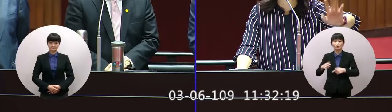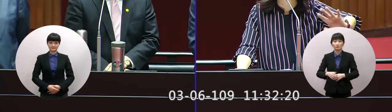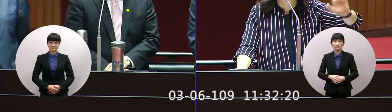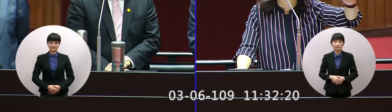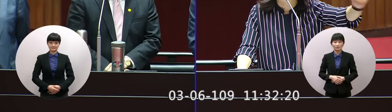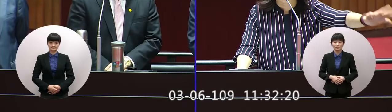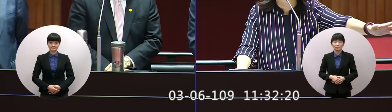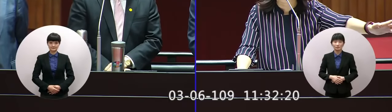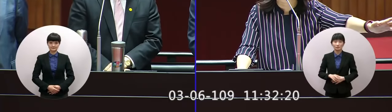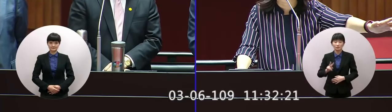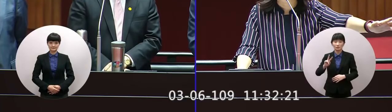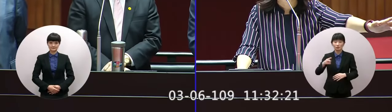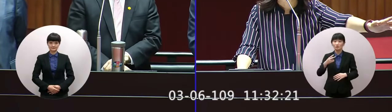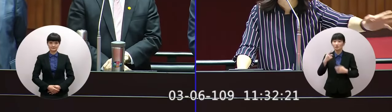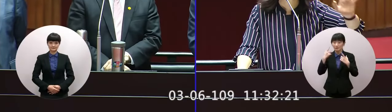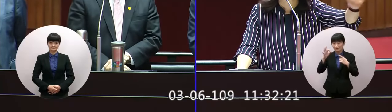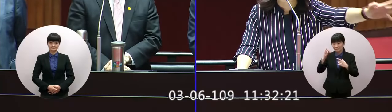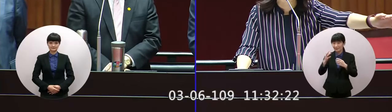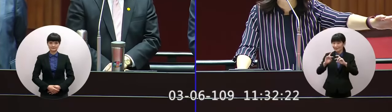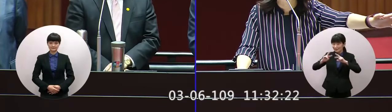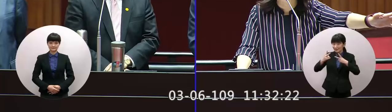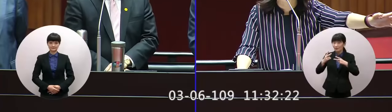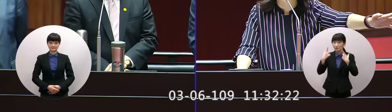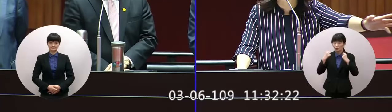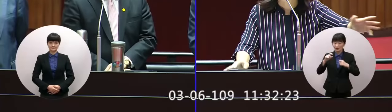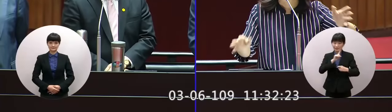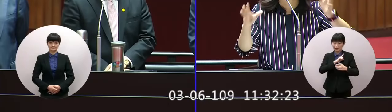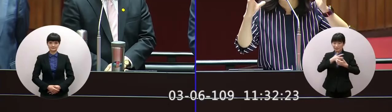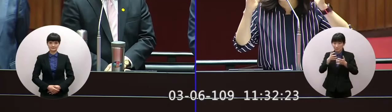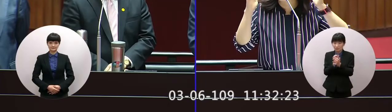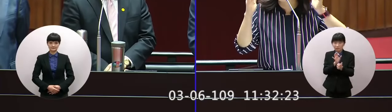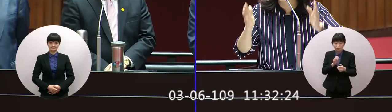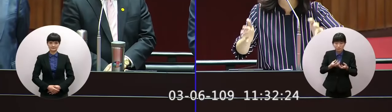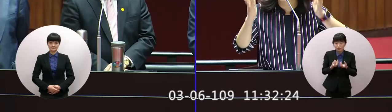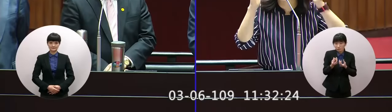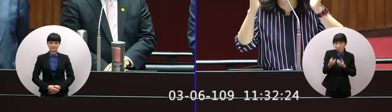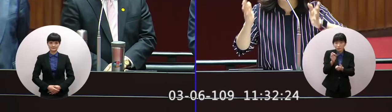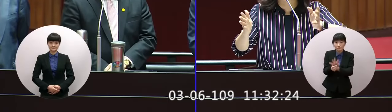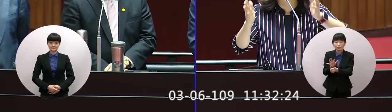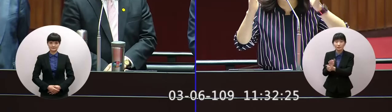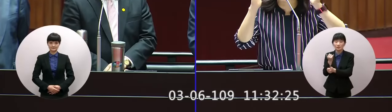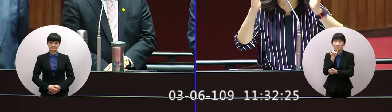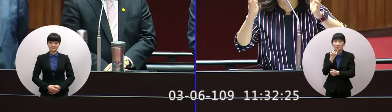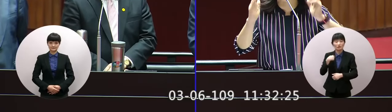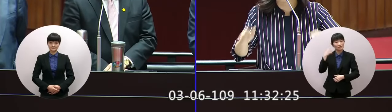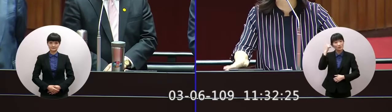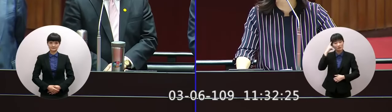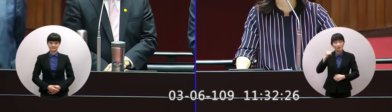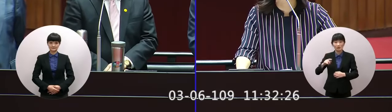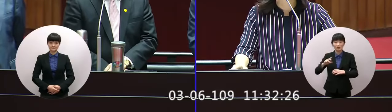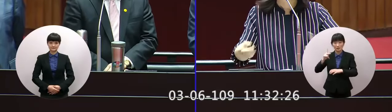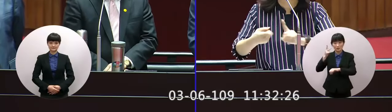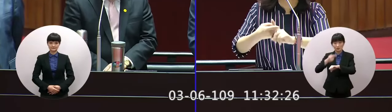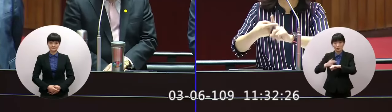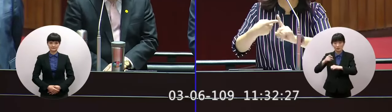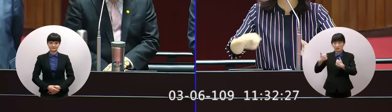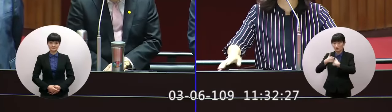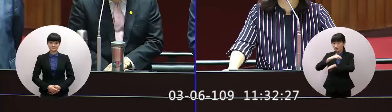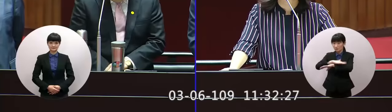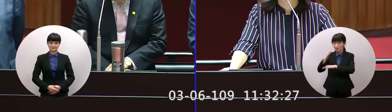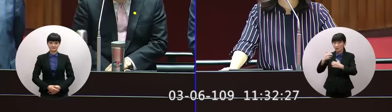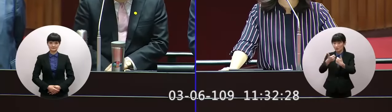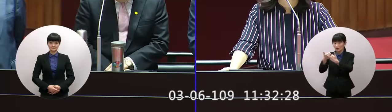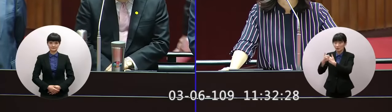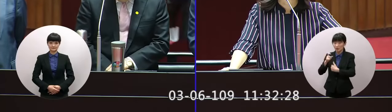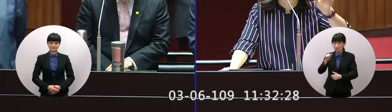会相关的补助、相关的经费预算。我能不能在科技汇报16.6亿里面拿